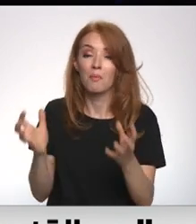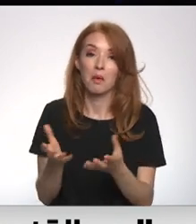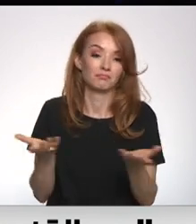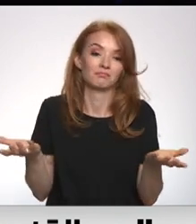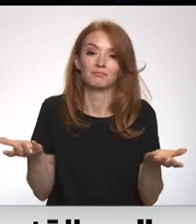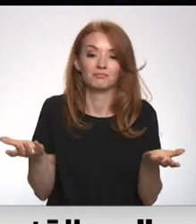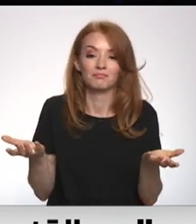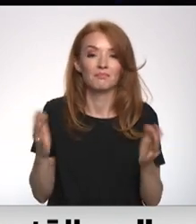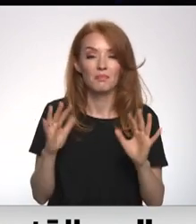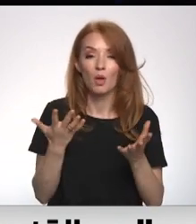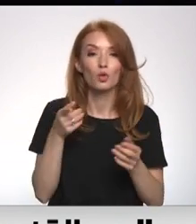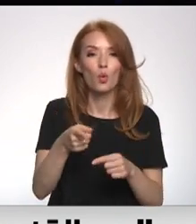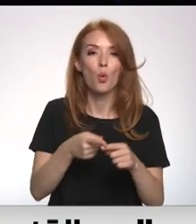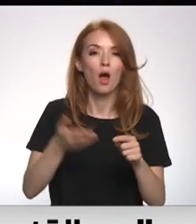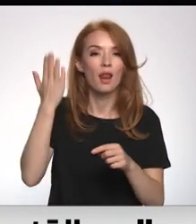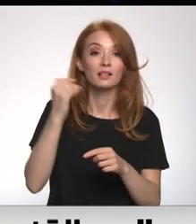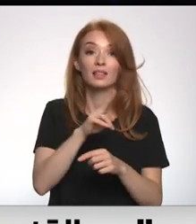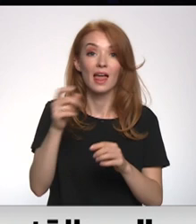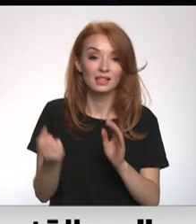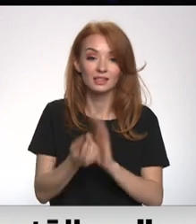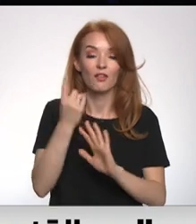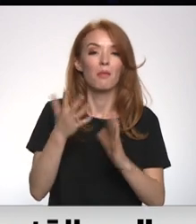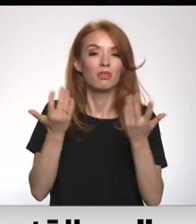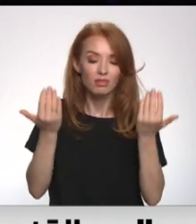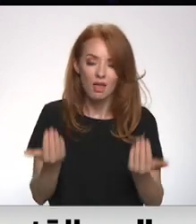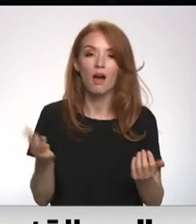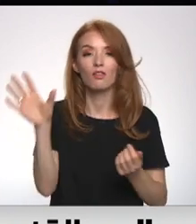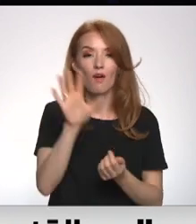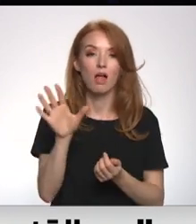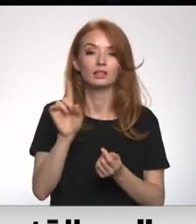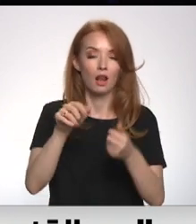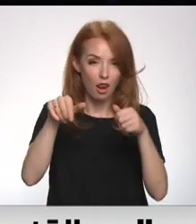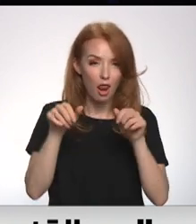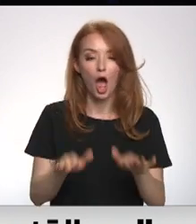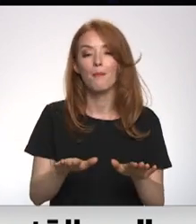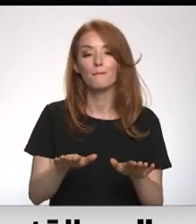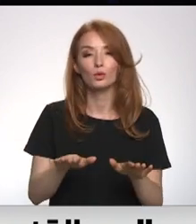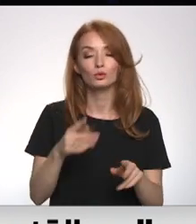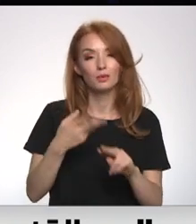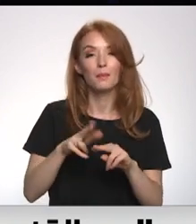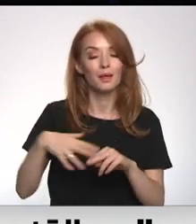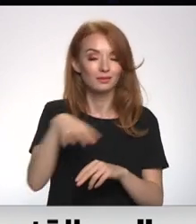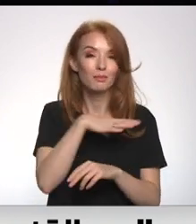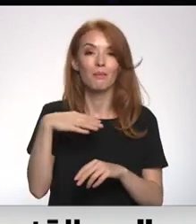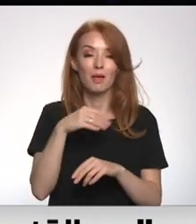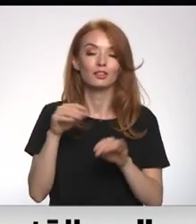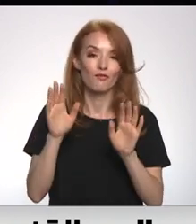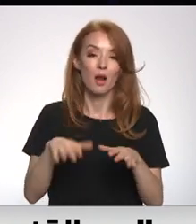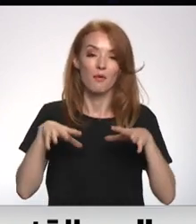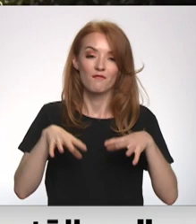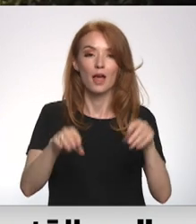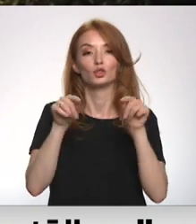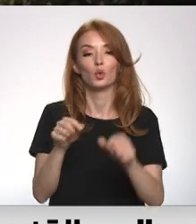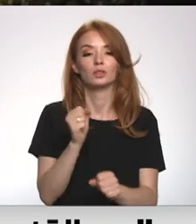Bet kaut kā toreiz tā nesanāca, bet tagad valsts tā lēma, tāpēc mēs tā varam veikt šo